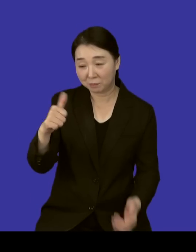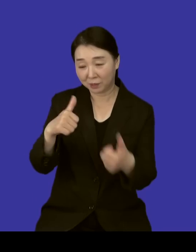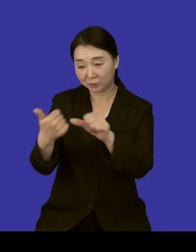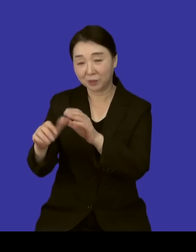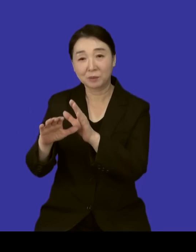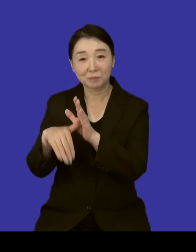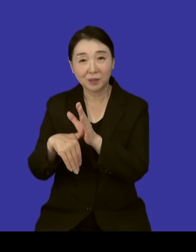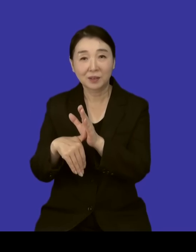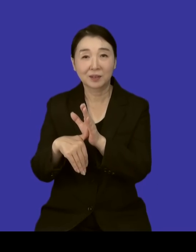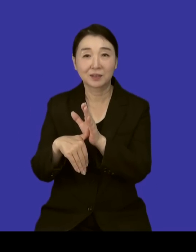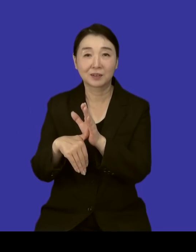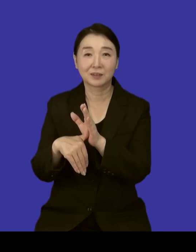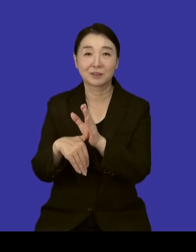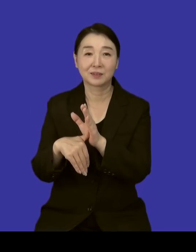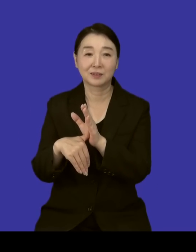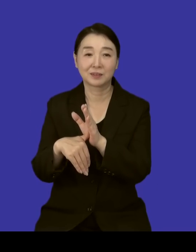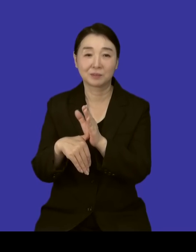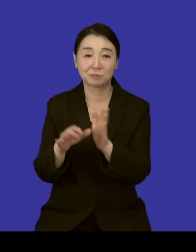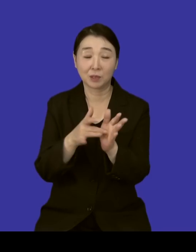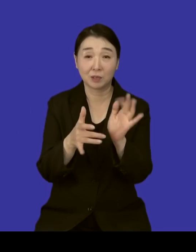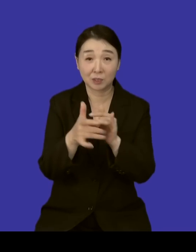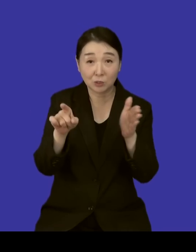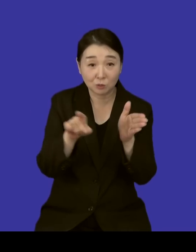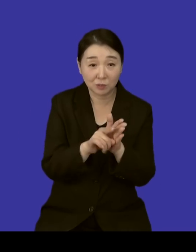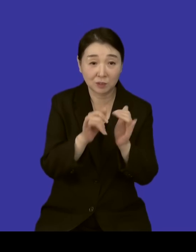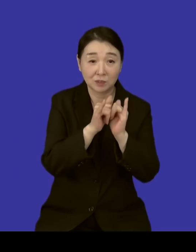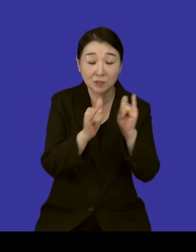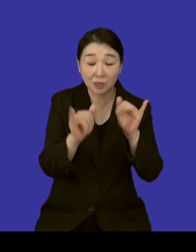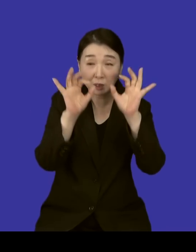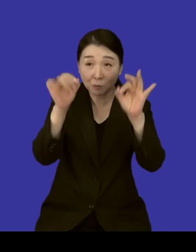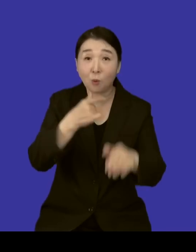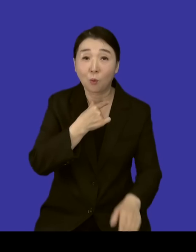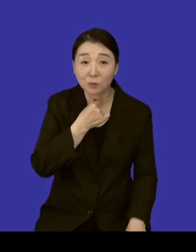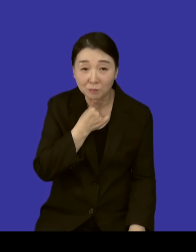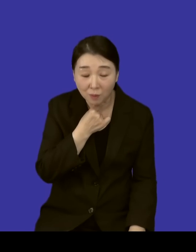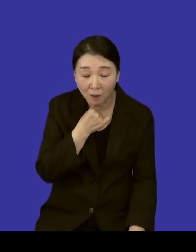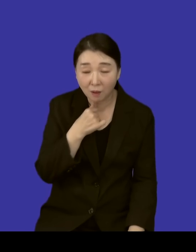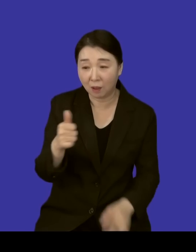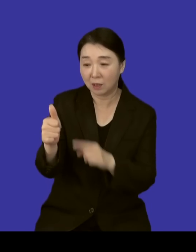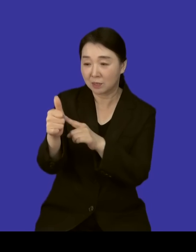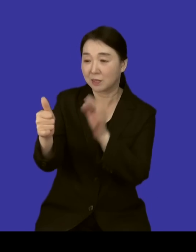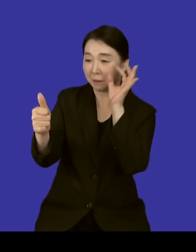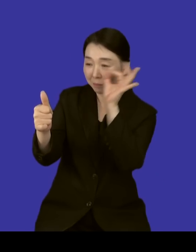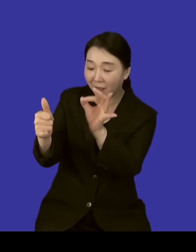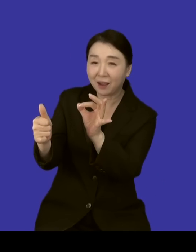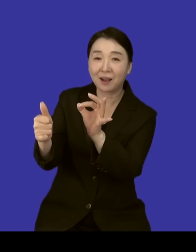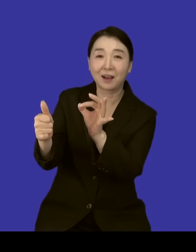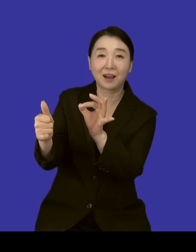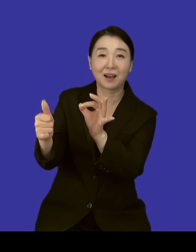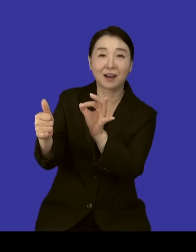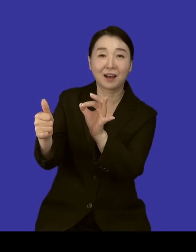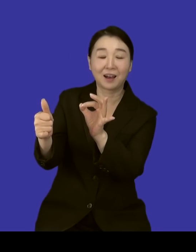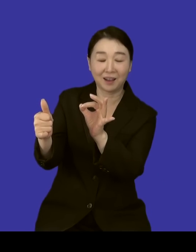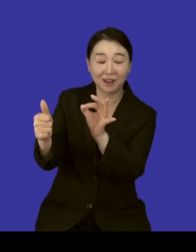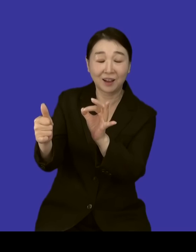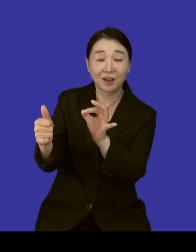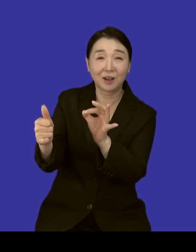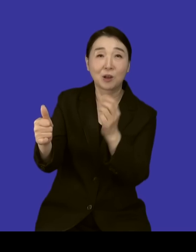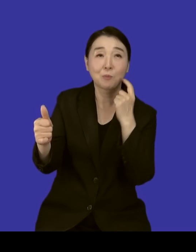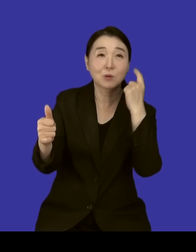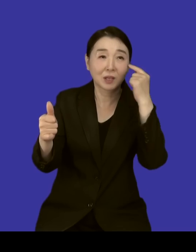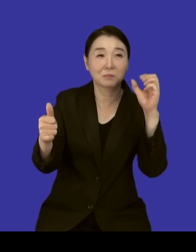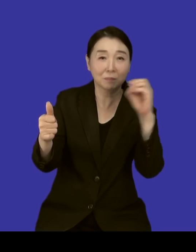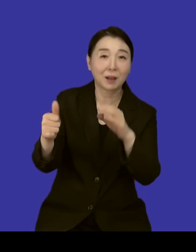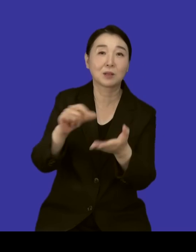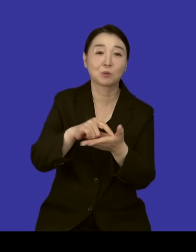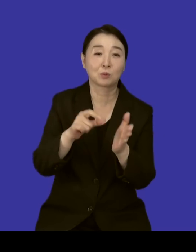때 뭐 그 예수 믿는 사람을 보려거든 이 김장로님을 보라고 목사님이 예. 얘기하셨는데